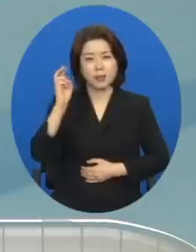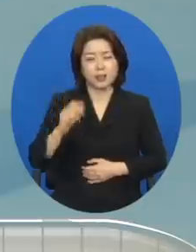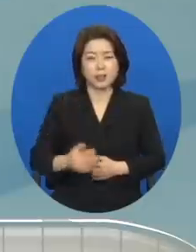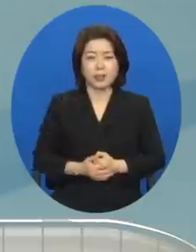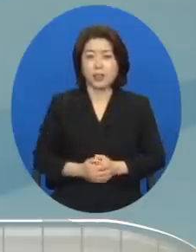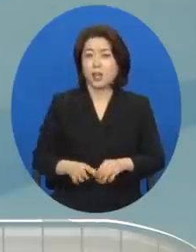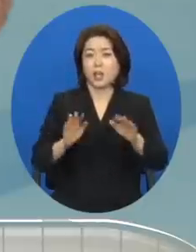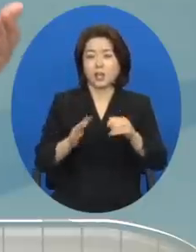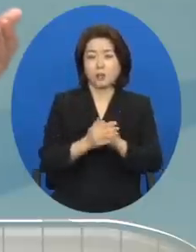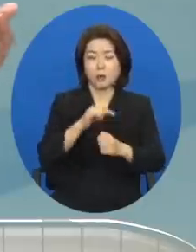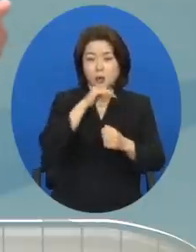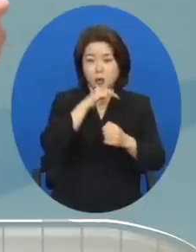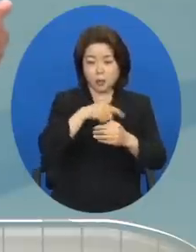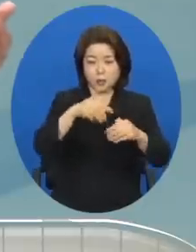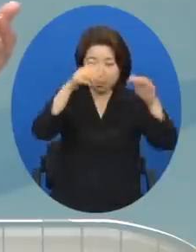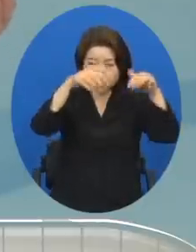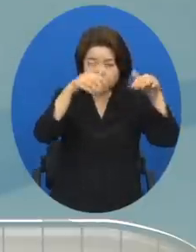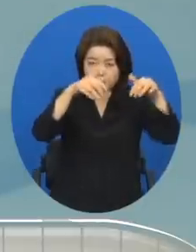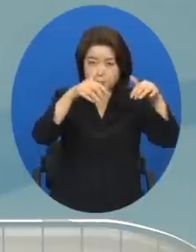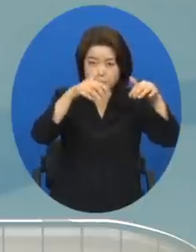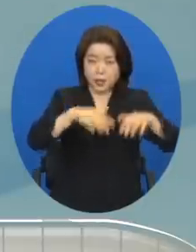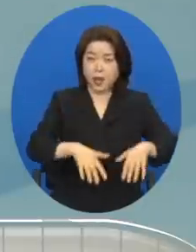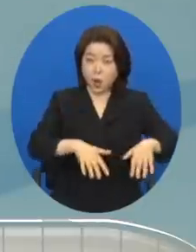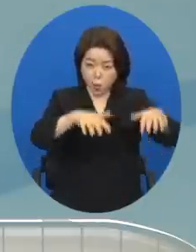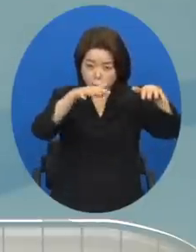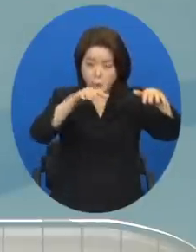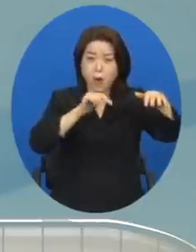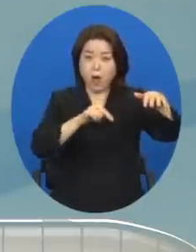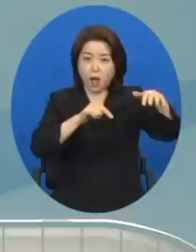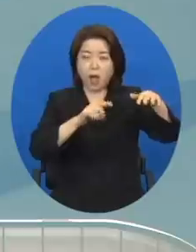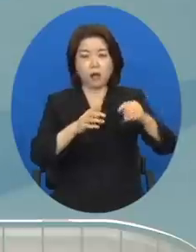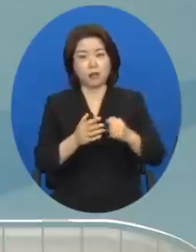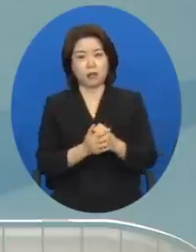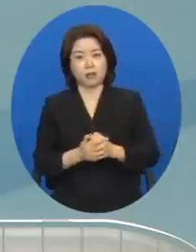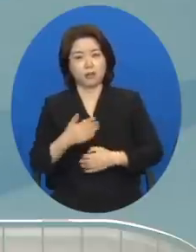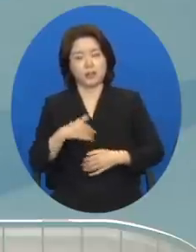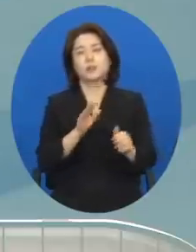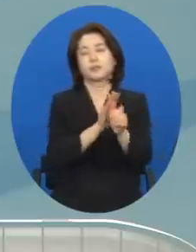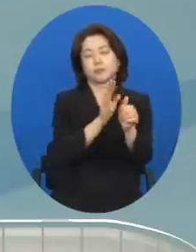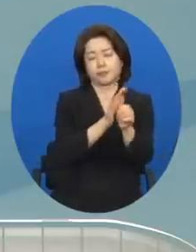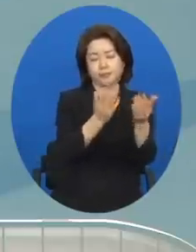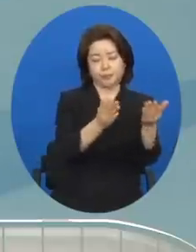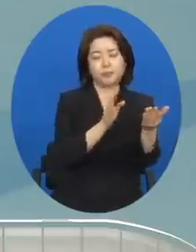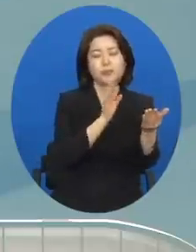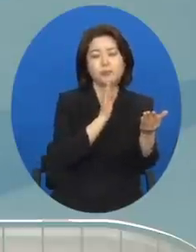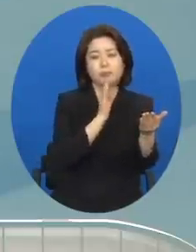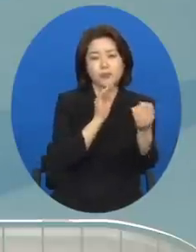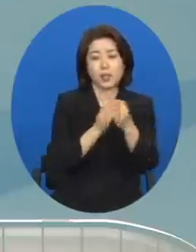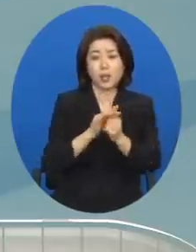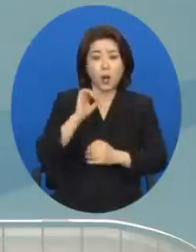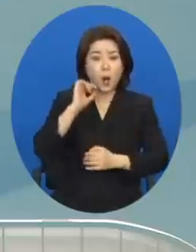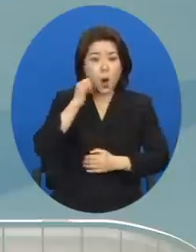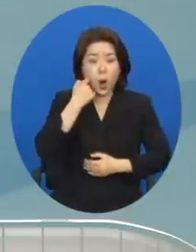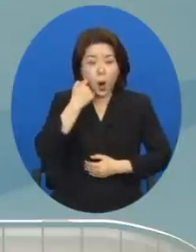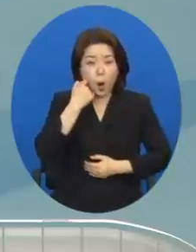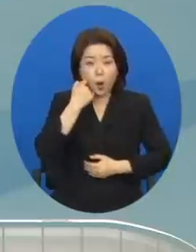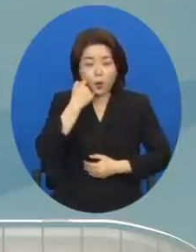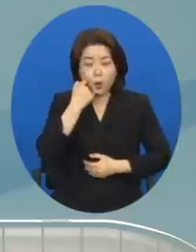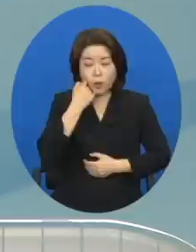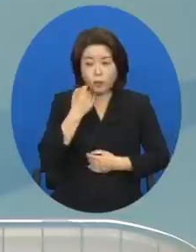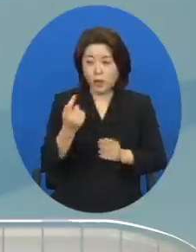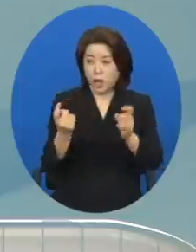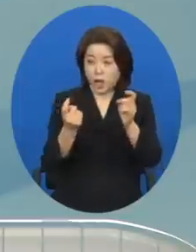이번 수혜처럼 수혜가 났다. 아, 그거 도와줘야지. 어려운